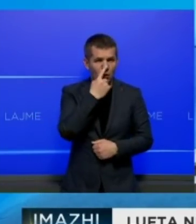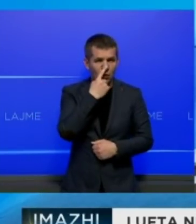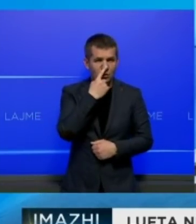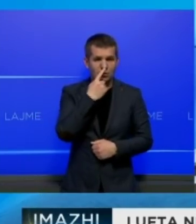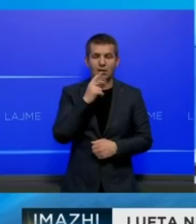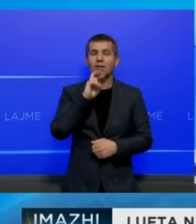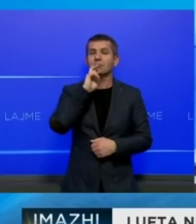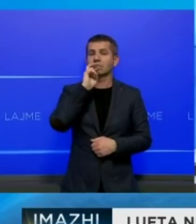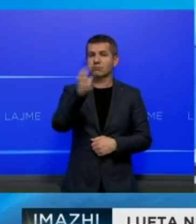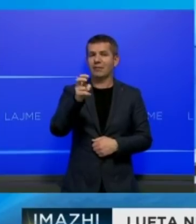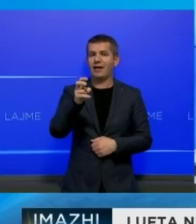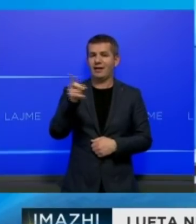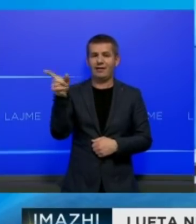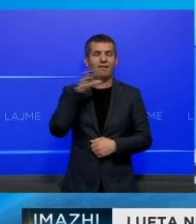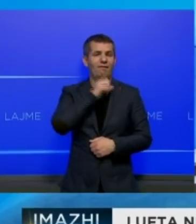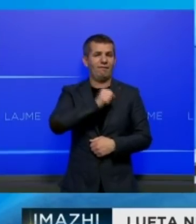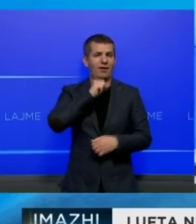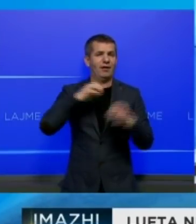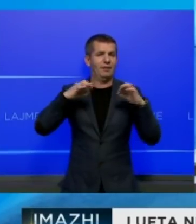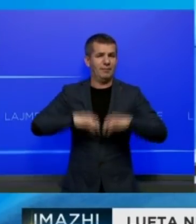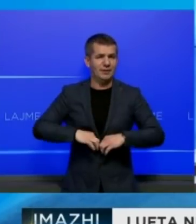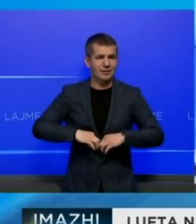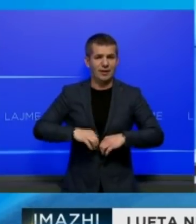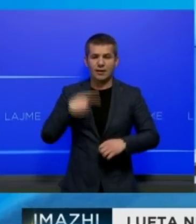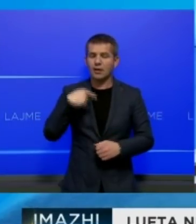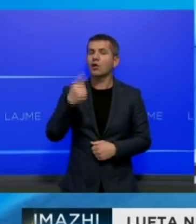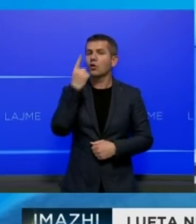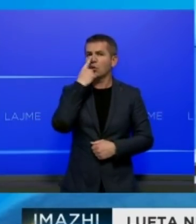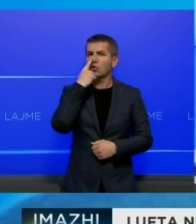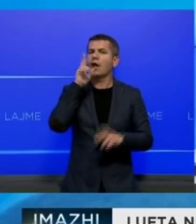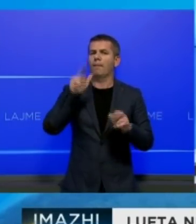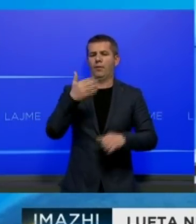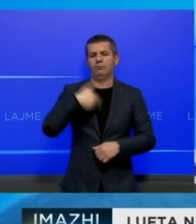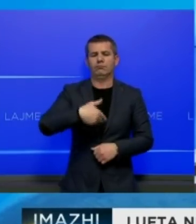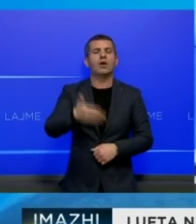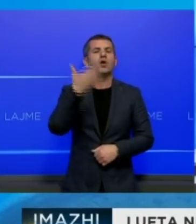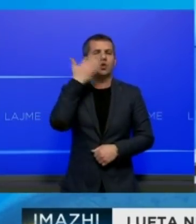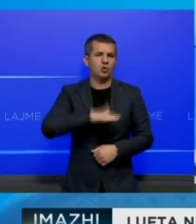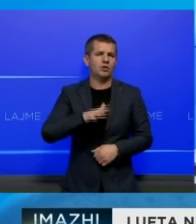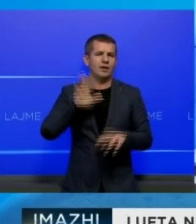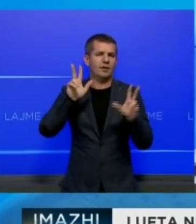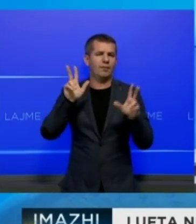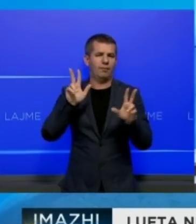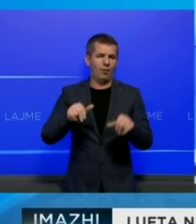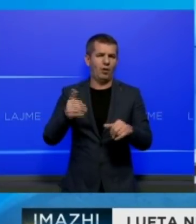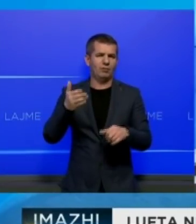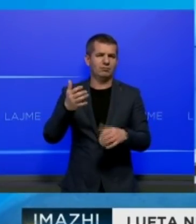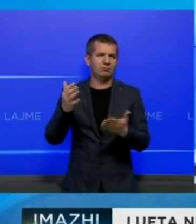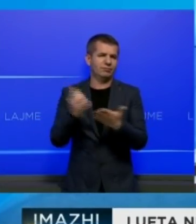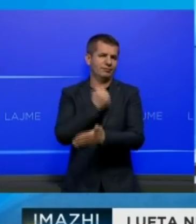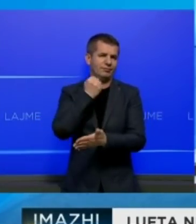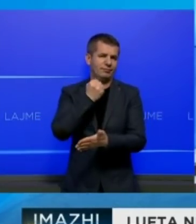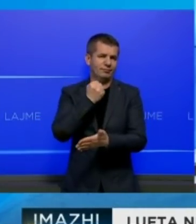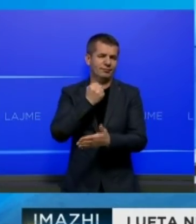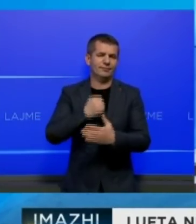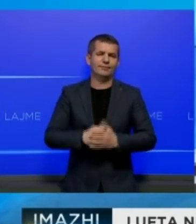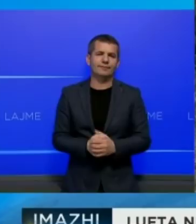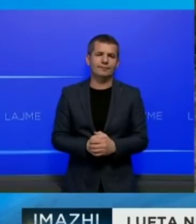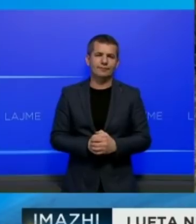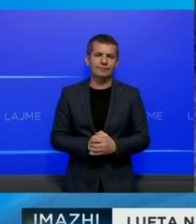thënë homologut francez Emmanuel Macron se Rusia me sukses do ta përmbyllë misionin e demilitarizimit të Ukrainës.